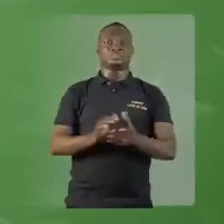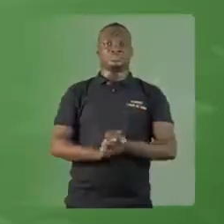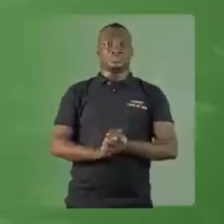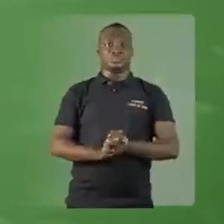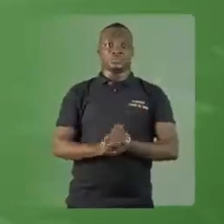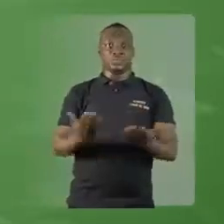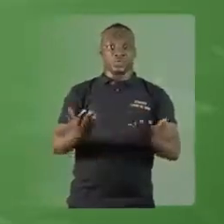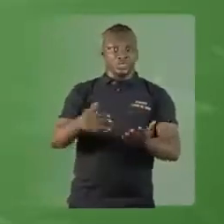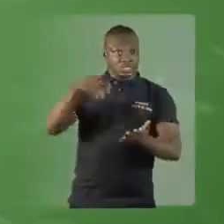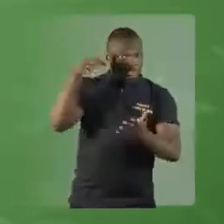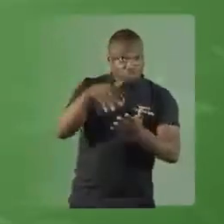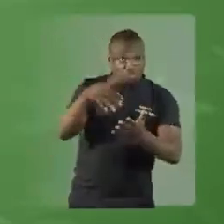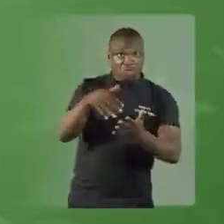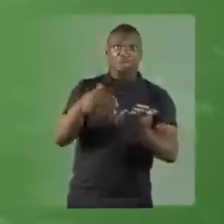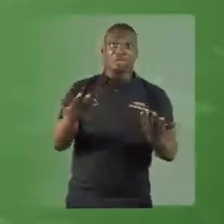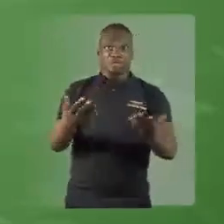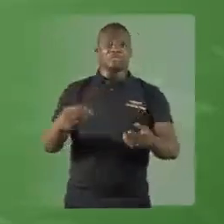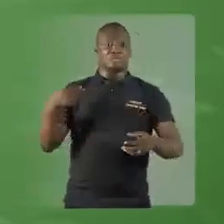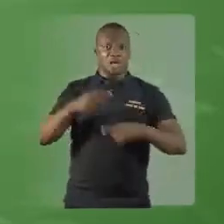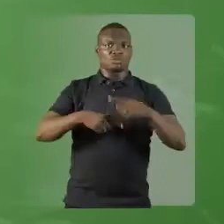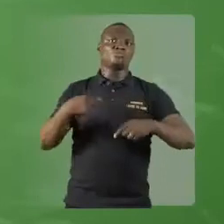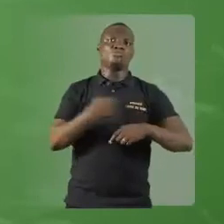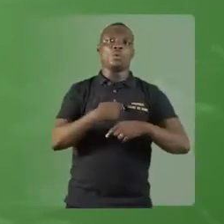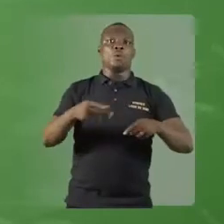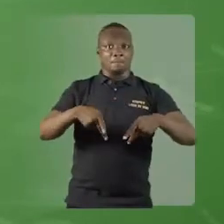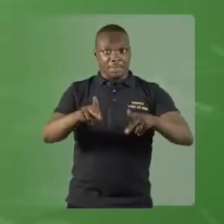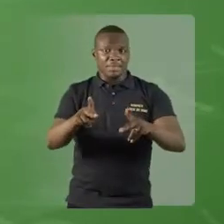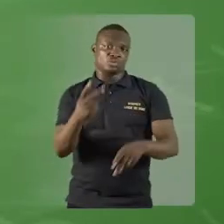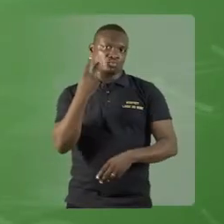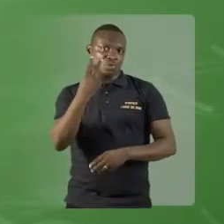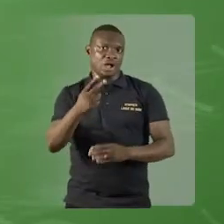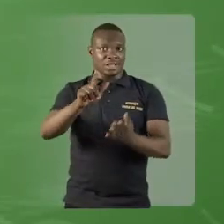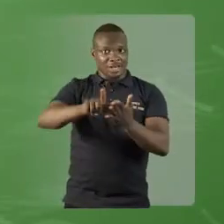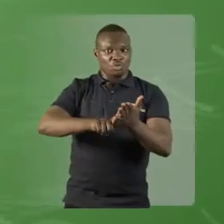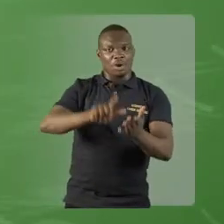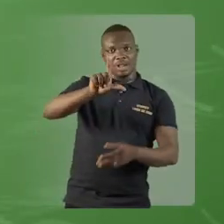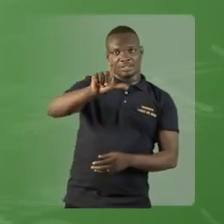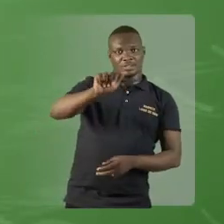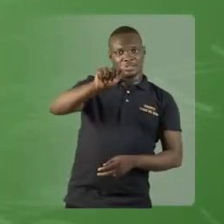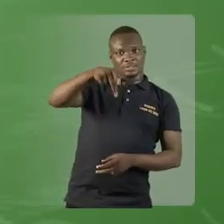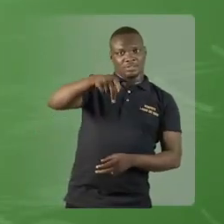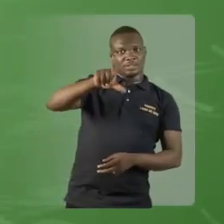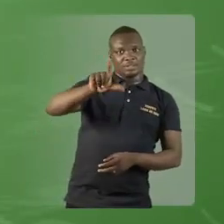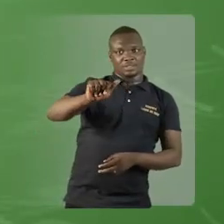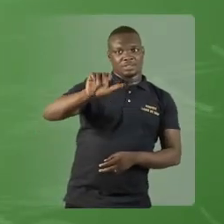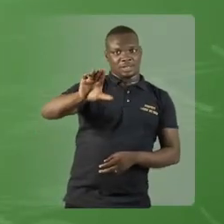L'étude de la force de Laplace nous conduira à énoncer une loi qu'on appelle la loi de Laplace.